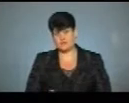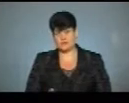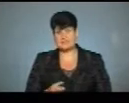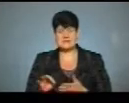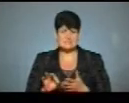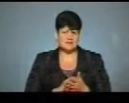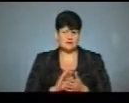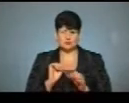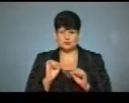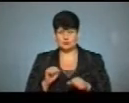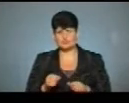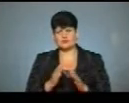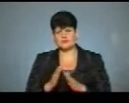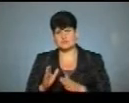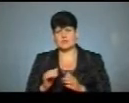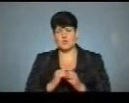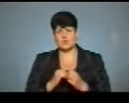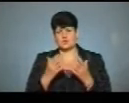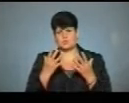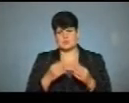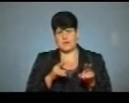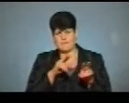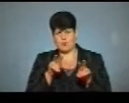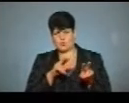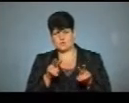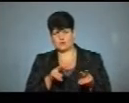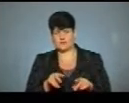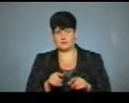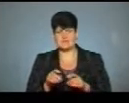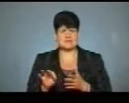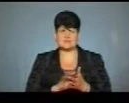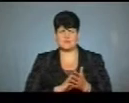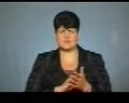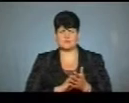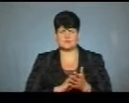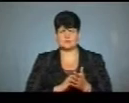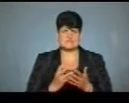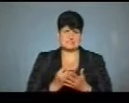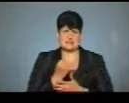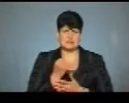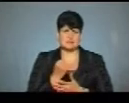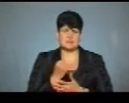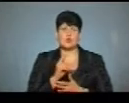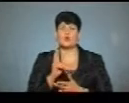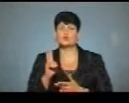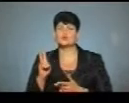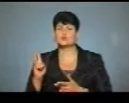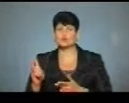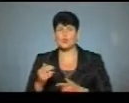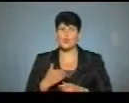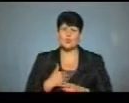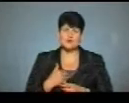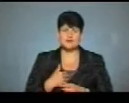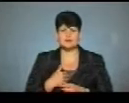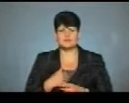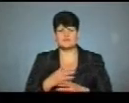зразу можна в системі онлайн кожного дня прослідкувати, тут же ж по гарячих слідах знайти, хто ж